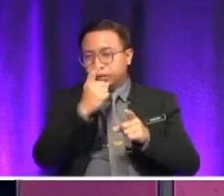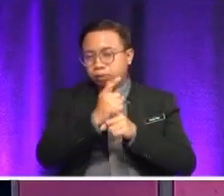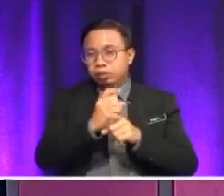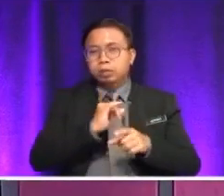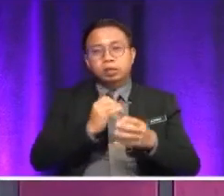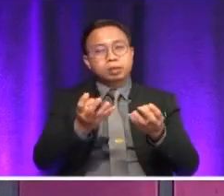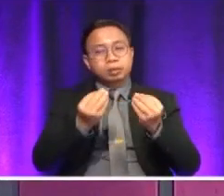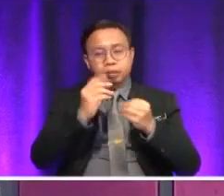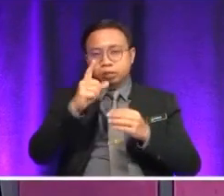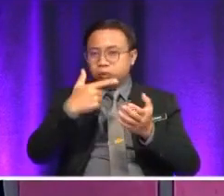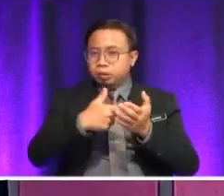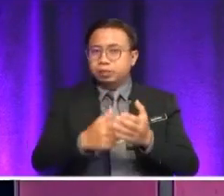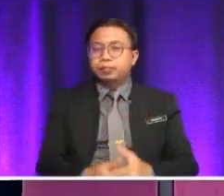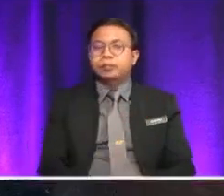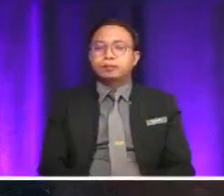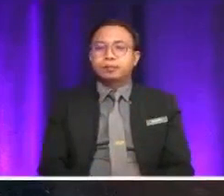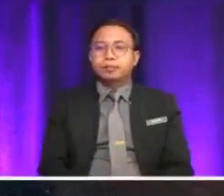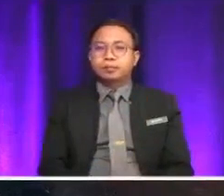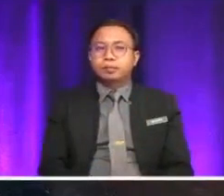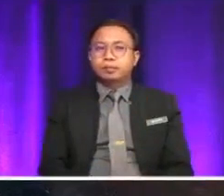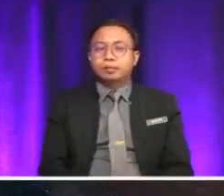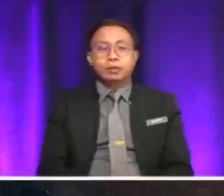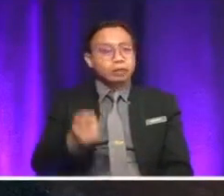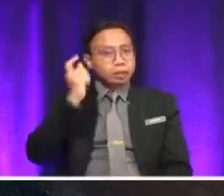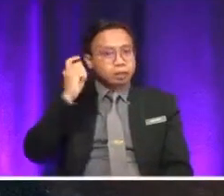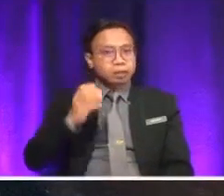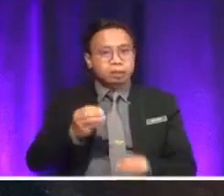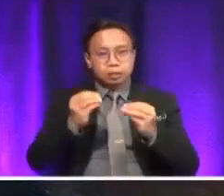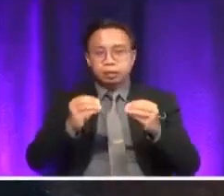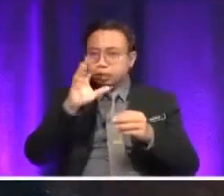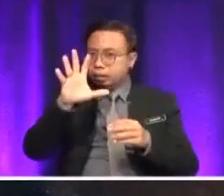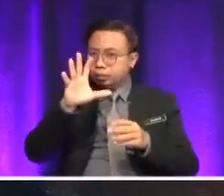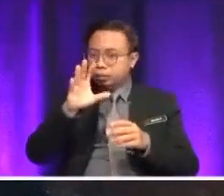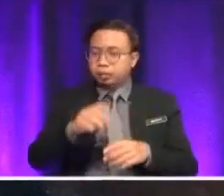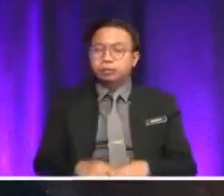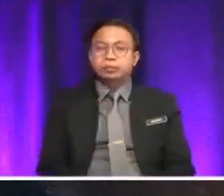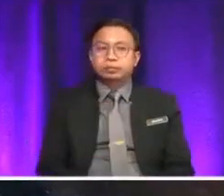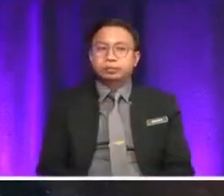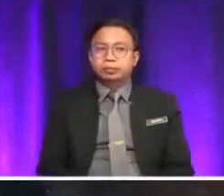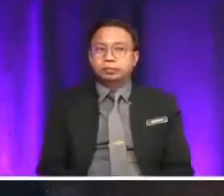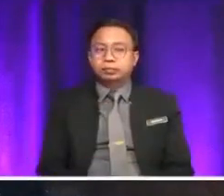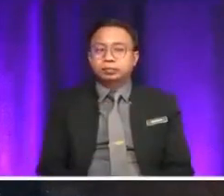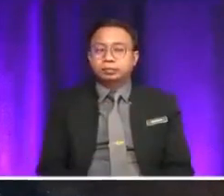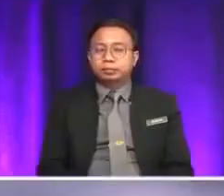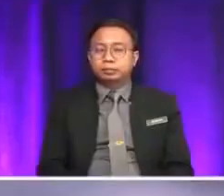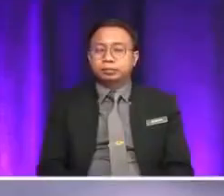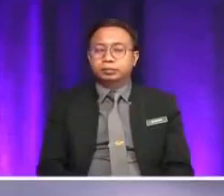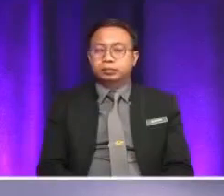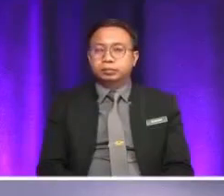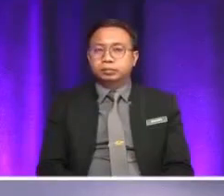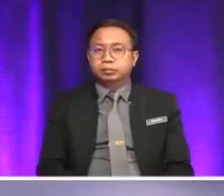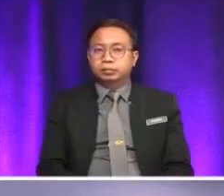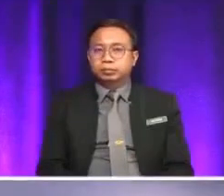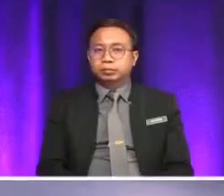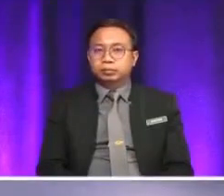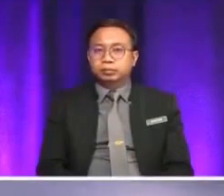lagi Okey, Iman. Ya. Yeah. Tadi bagi 5 markah dulu. 5 markah juga, cikgu. Dekat Zara. Kepada Zara. Okey.